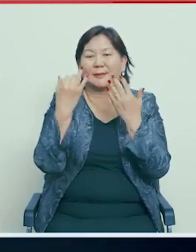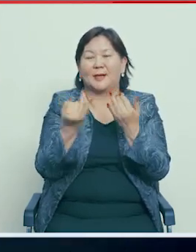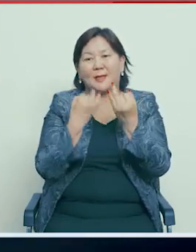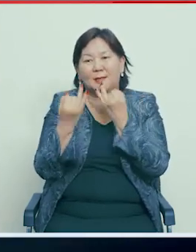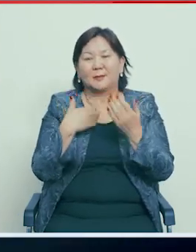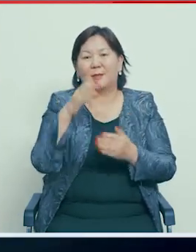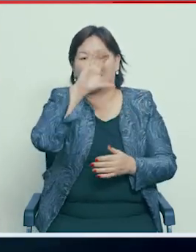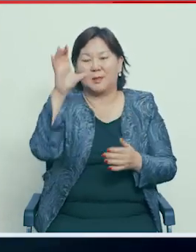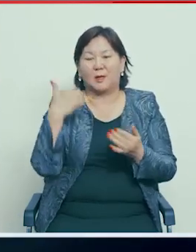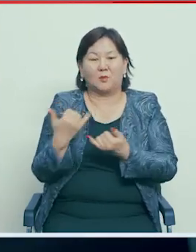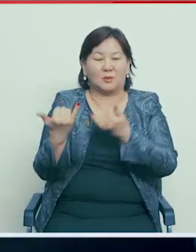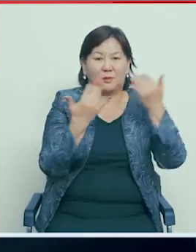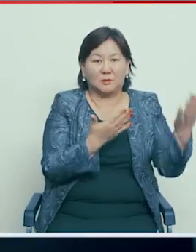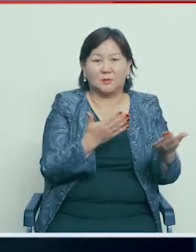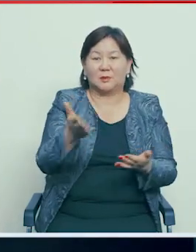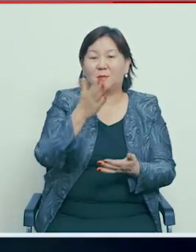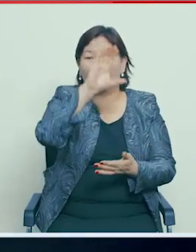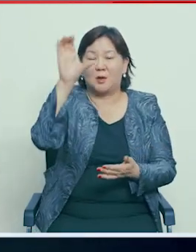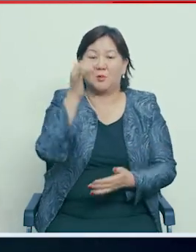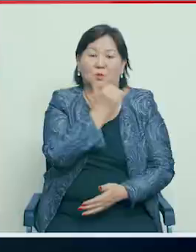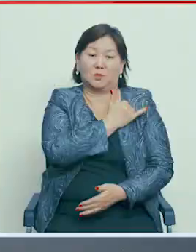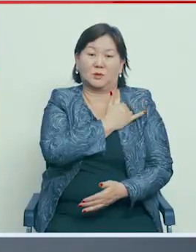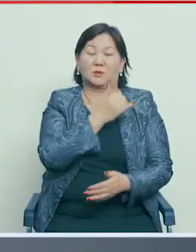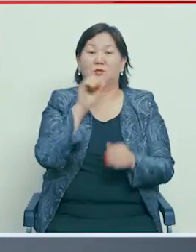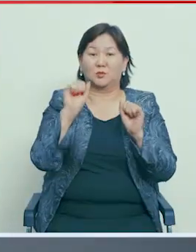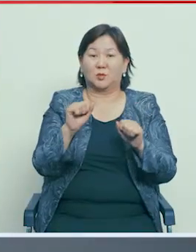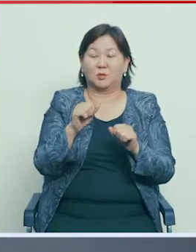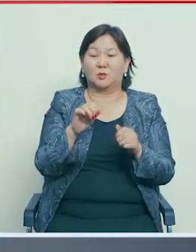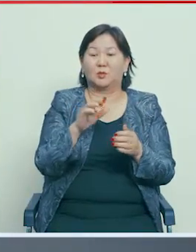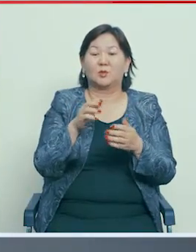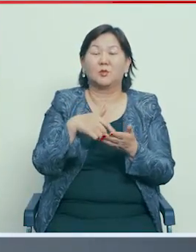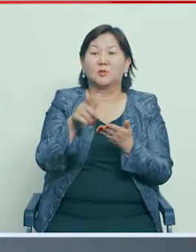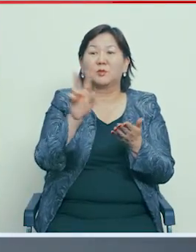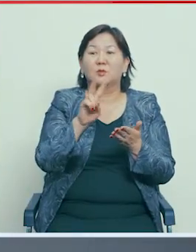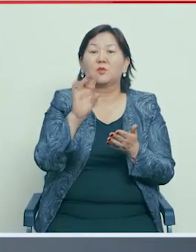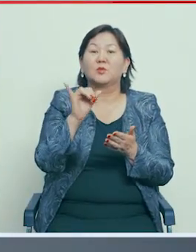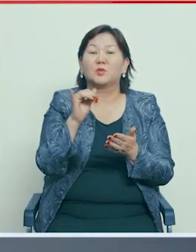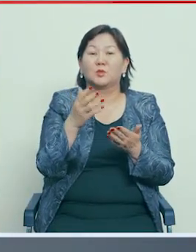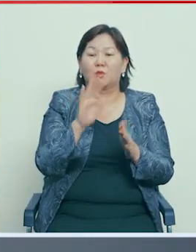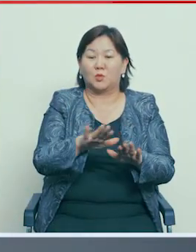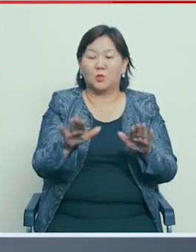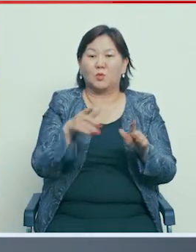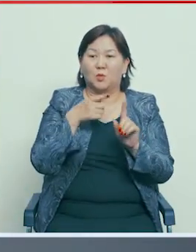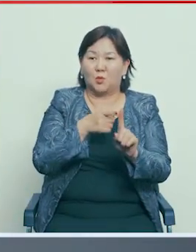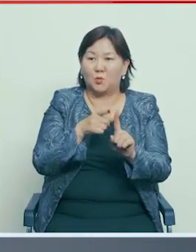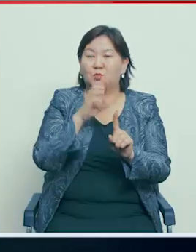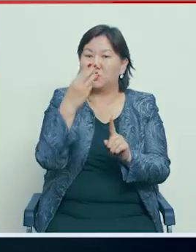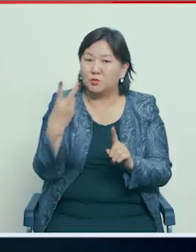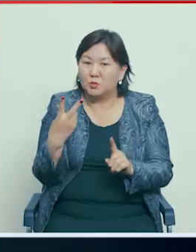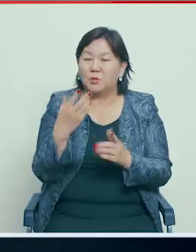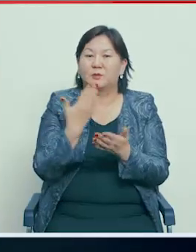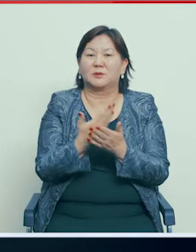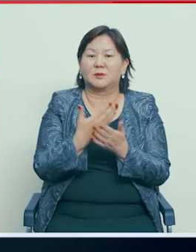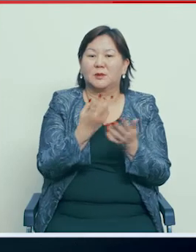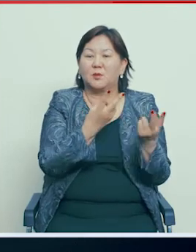манай байгууллагуудаар зочил те. Та байгууллагын удирдагч бол бас явуулж байгаа үйл ажиллагааны үр шимийг хүртэх чинь энэ хүмүүс шүү гэдэг үүднээс бас тэр